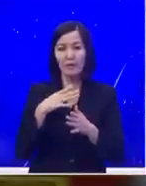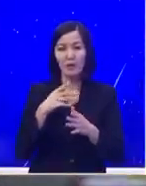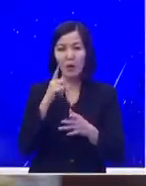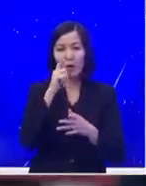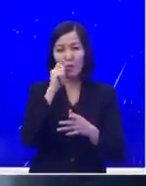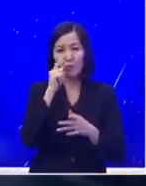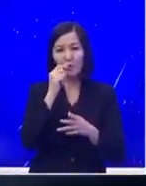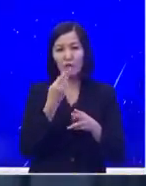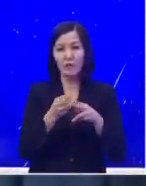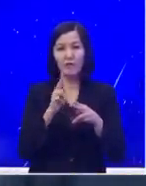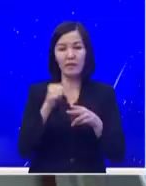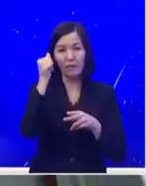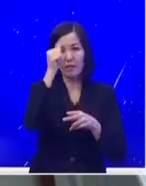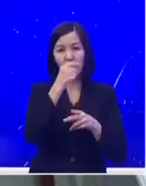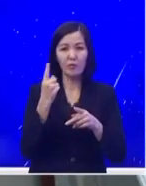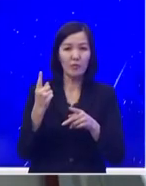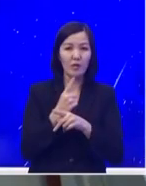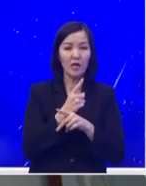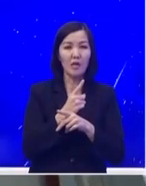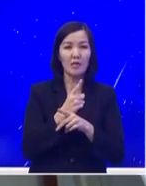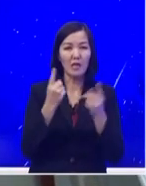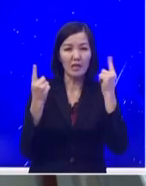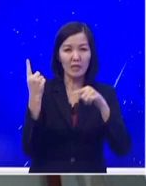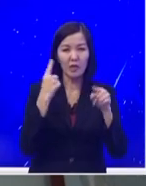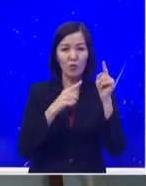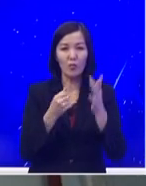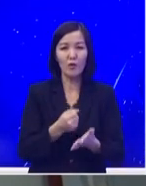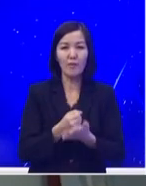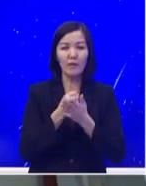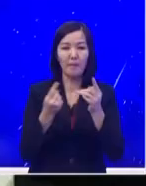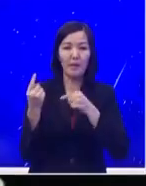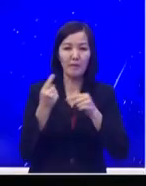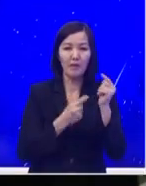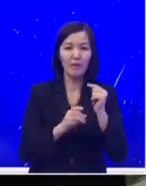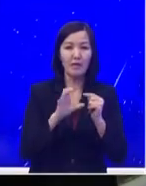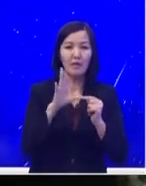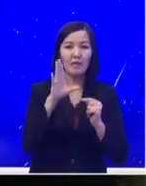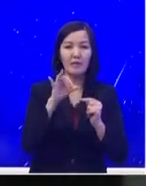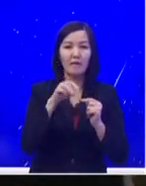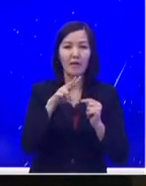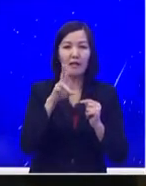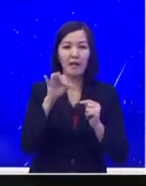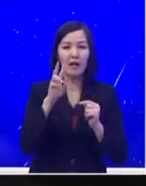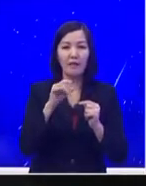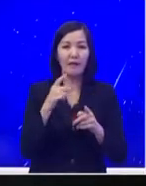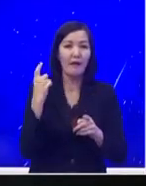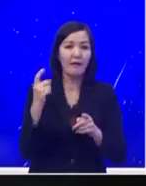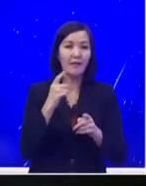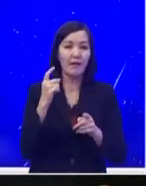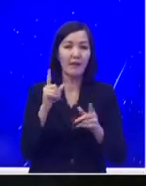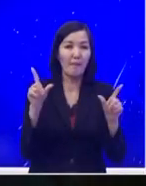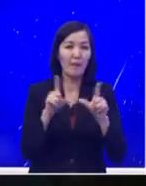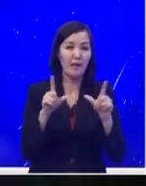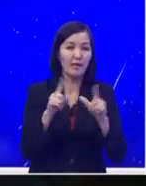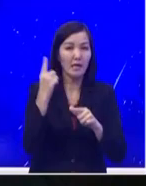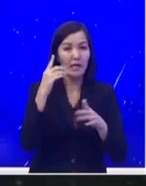решил нынешней весной. Одним из первых задумку молодого человека поддержала предпринимательница Светлана Друзина. По словам владелицы магазина,